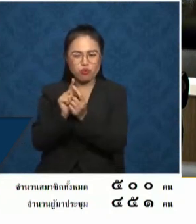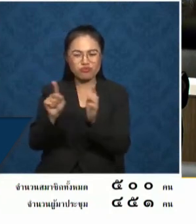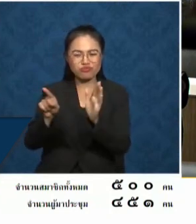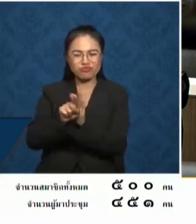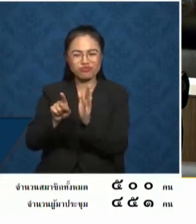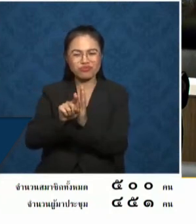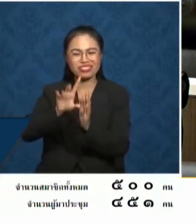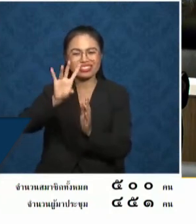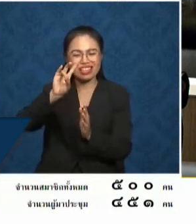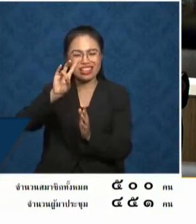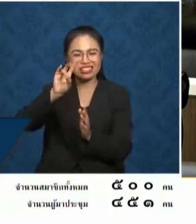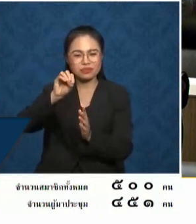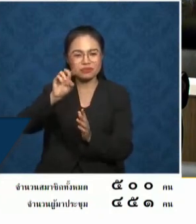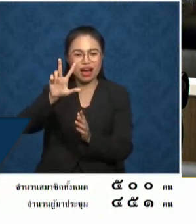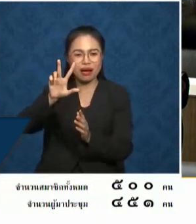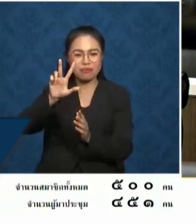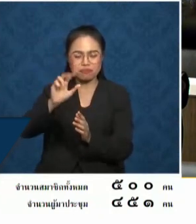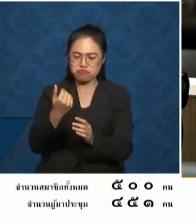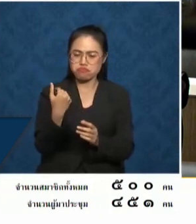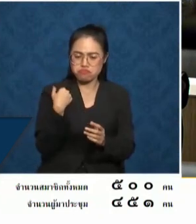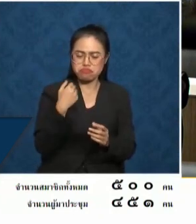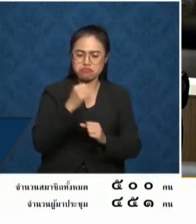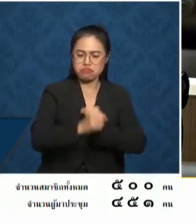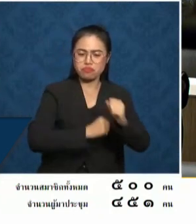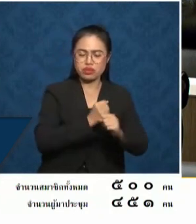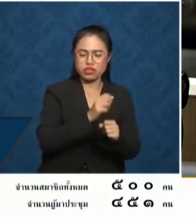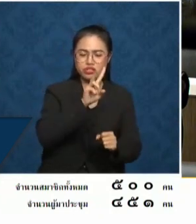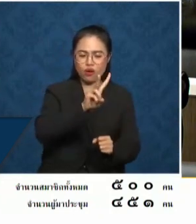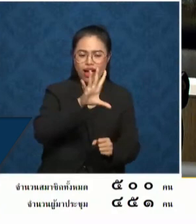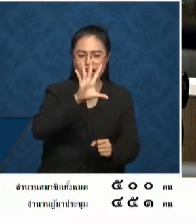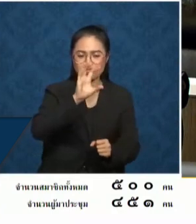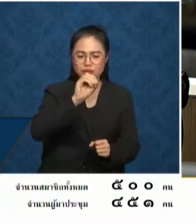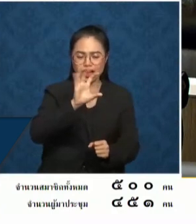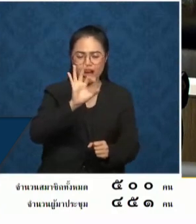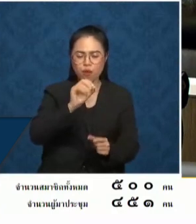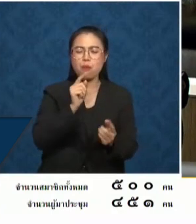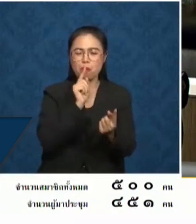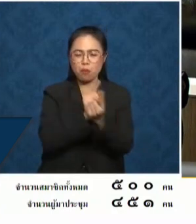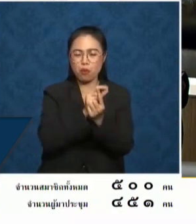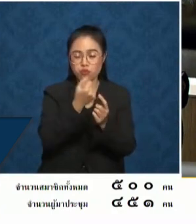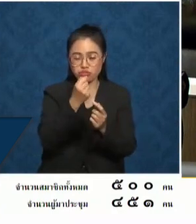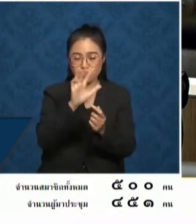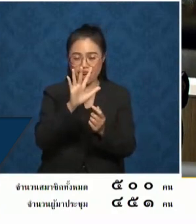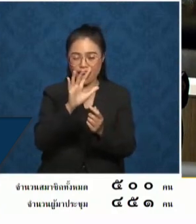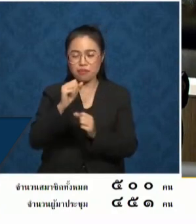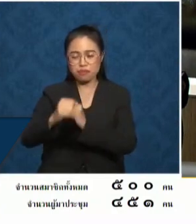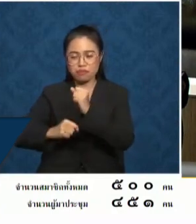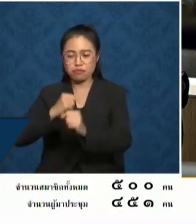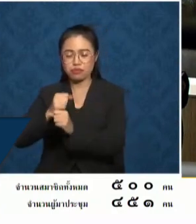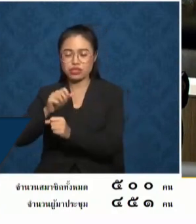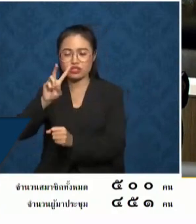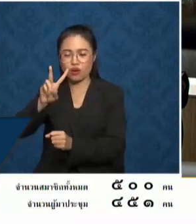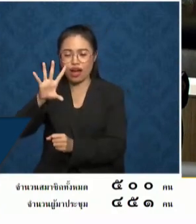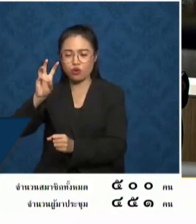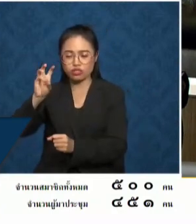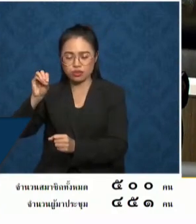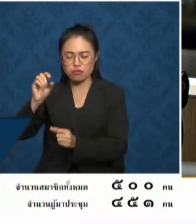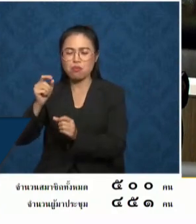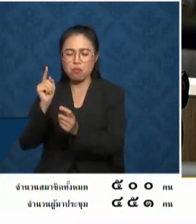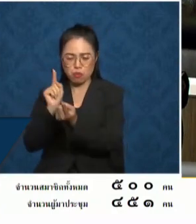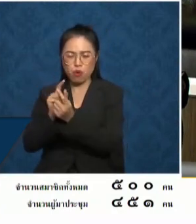2559พบเหตุการณ์ 15ครั้งปี 2560พบเหตุการณ์ 10ครั้งปี